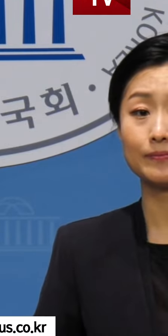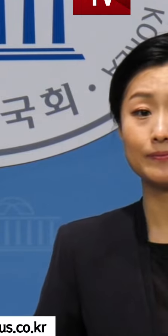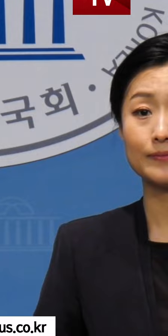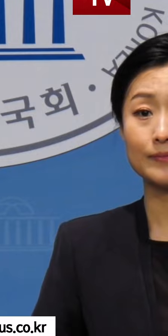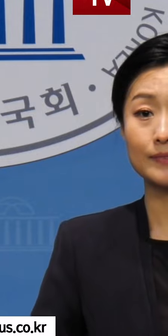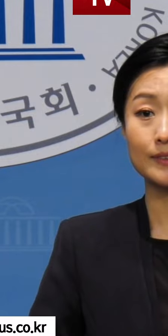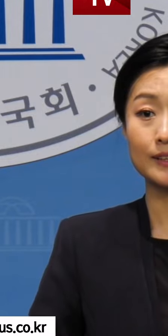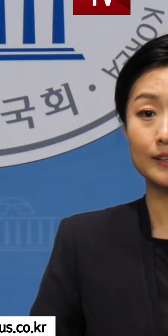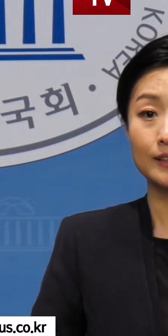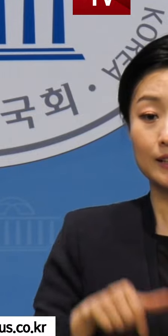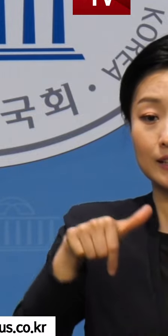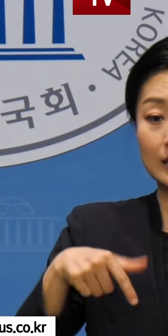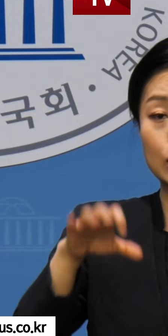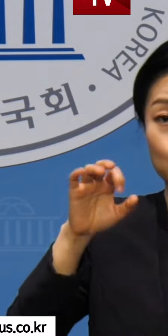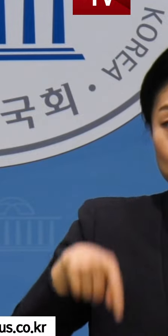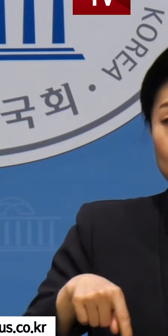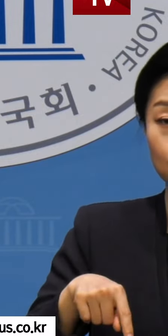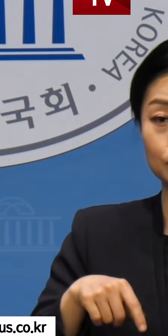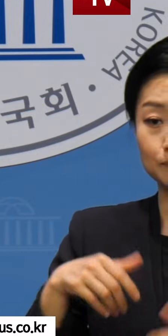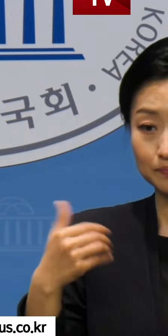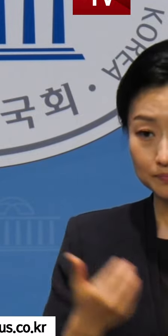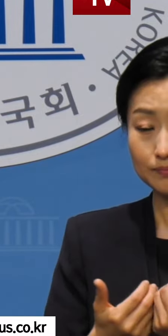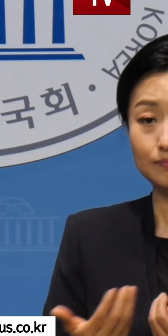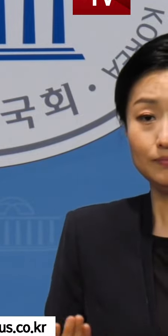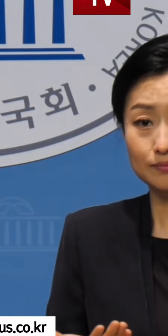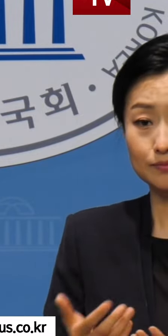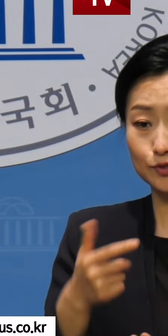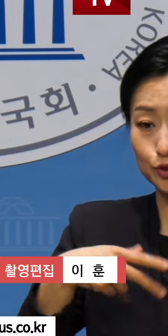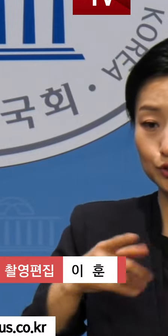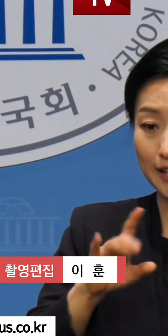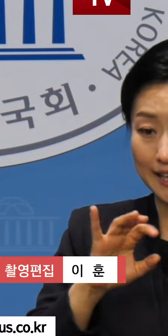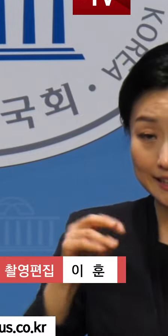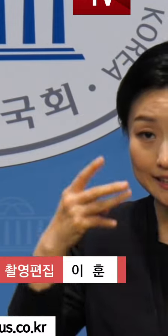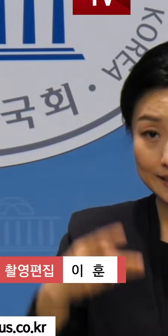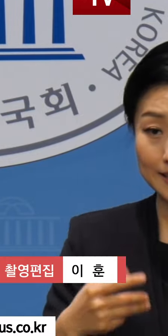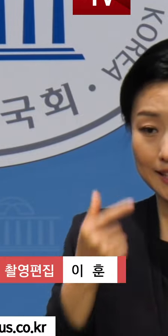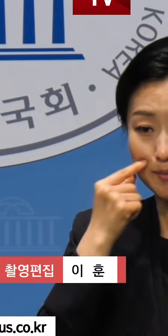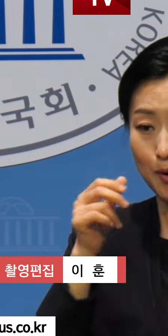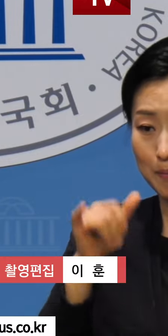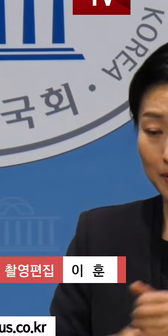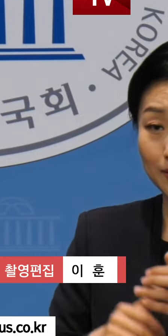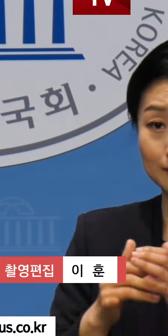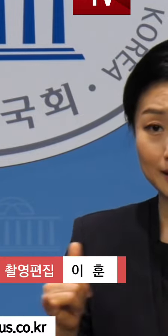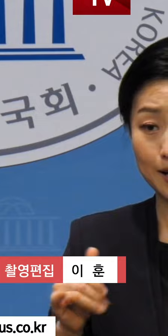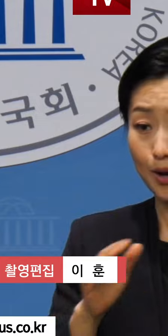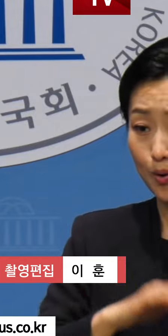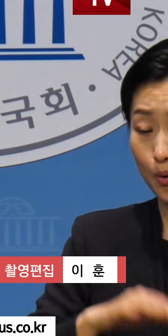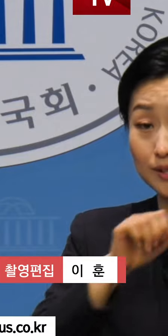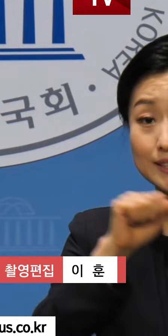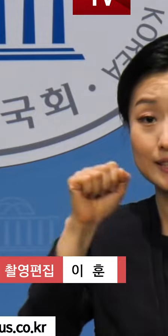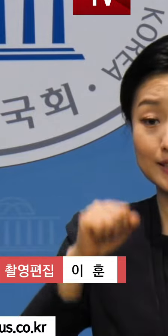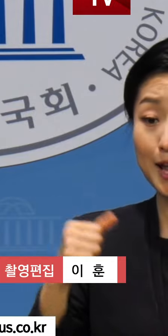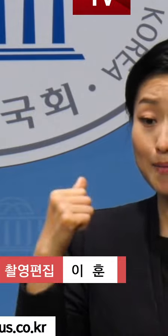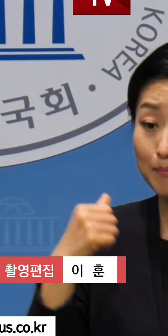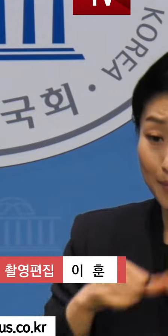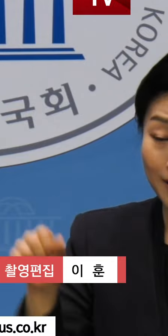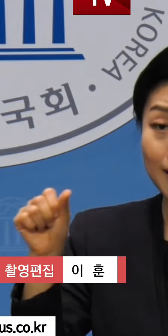극우, 반노동, 횡령, 뉴라이트, 친일 막장 인사로 대한민국의 공적 시스템을